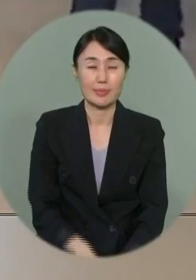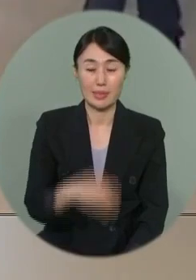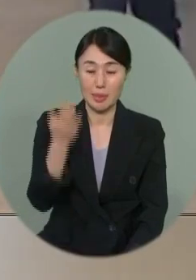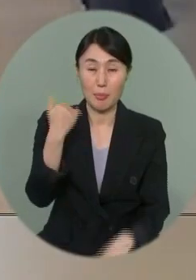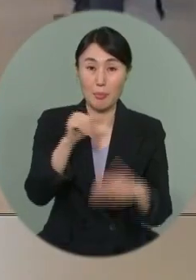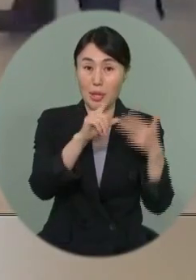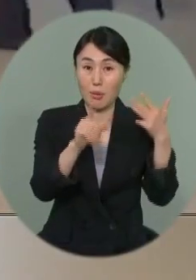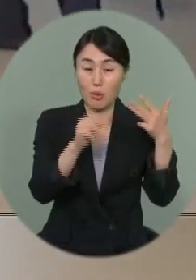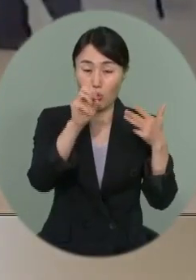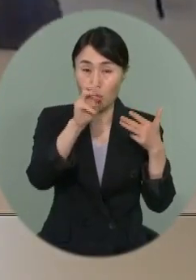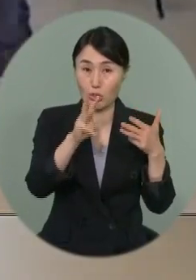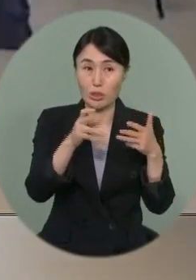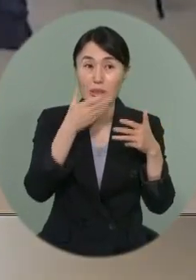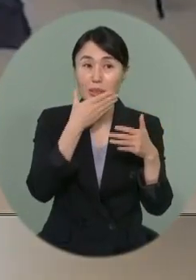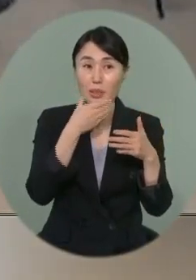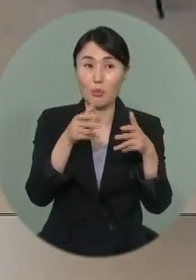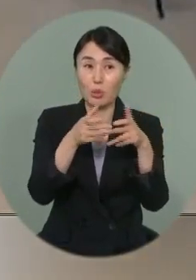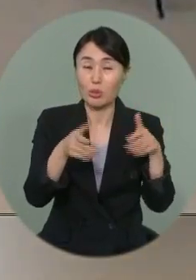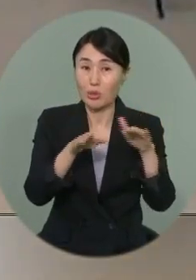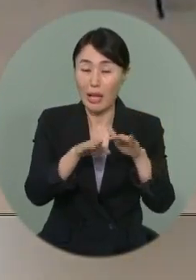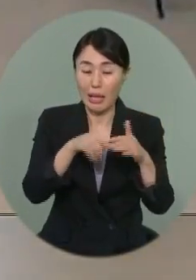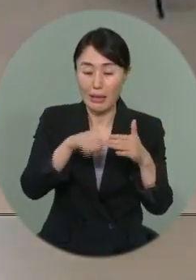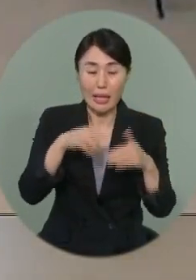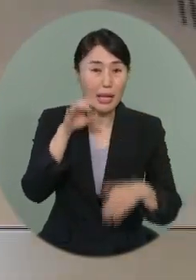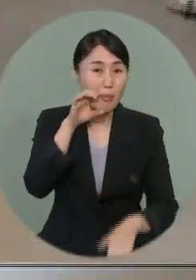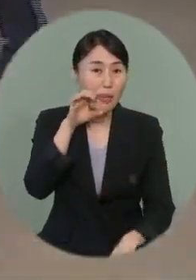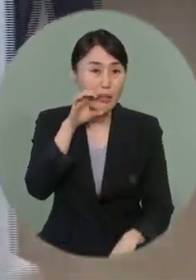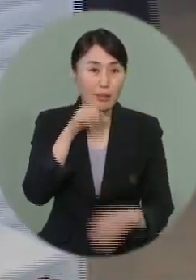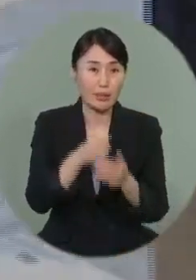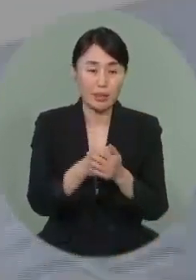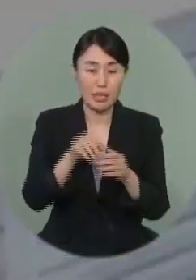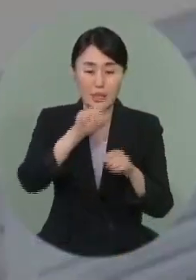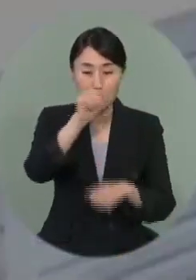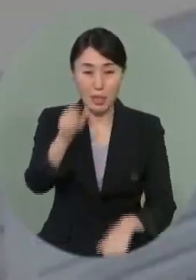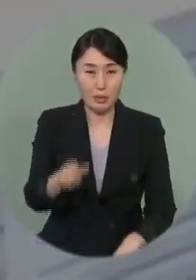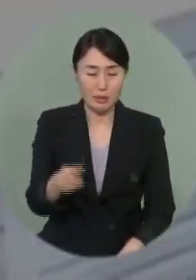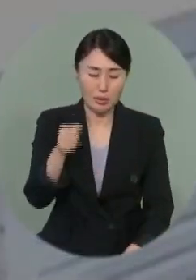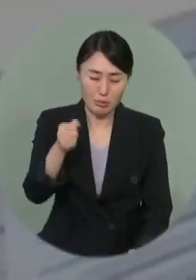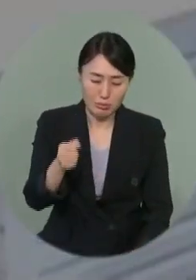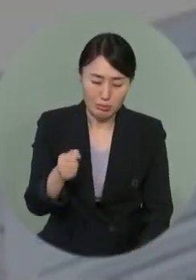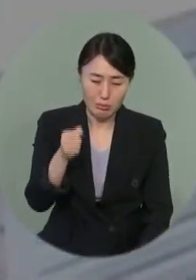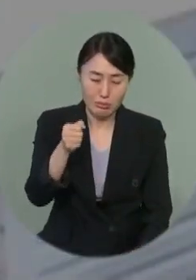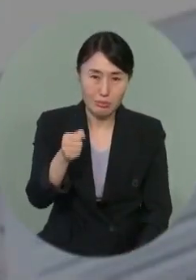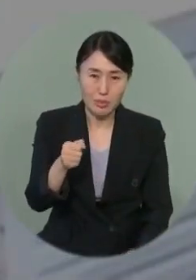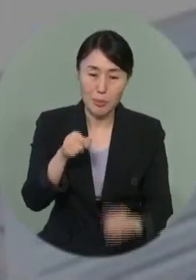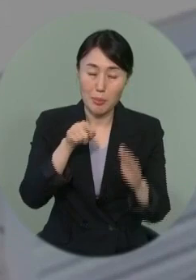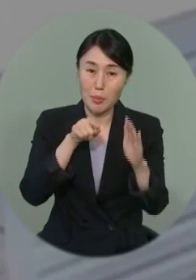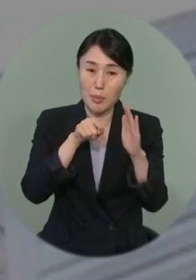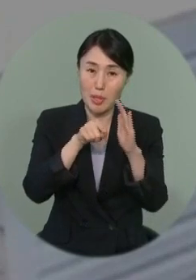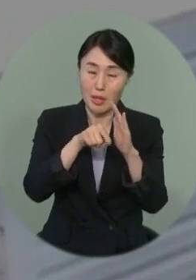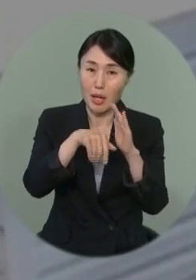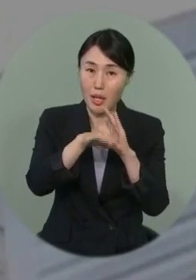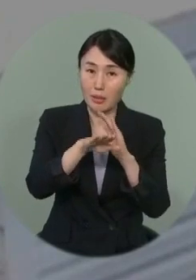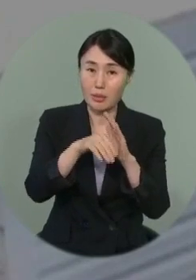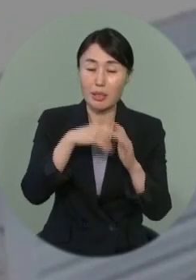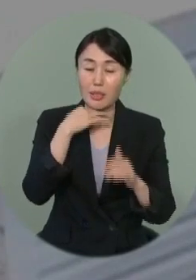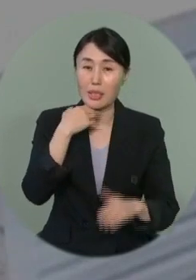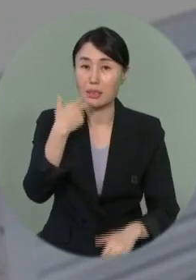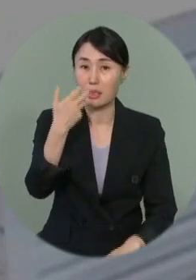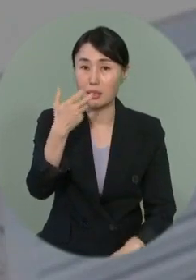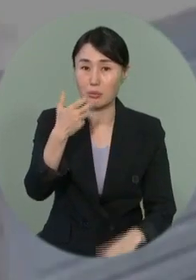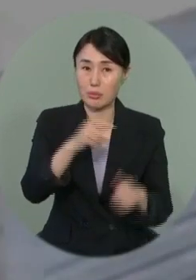지난 8월 광주의 한 장애인 복지관 내 카페입니다. 지팡이를 짚은 채 힘겹게 출입문으로 향하는 70대 장애인 김모